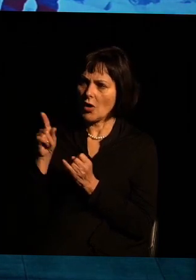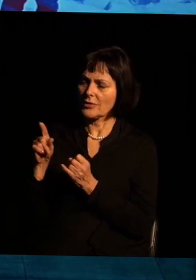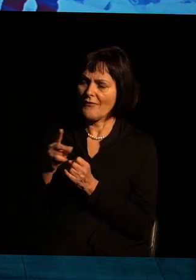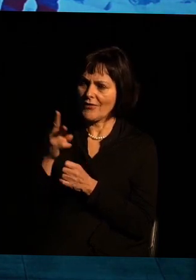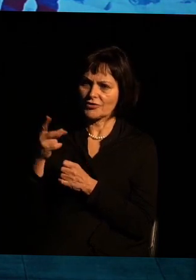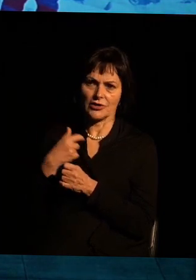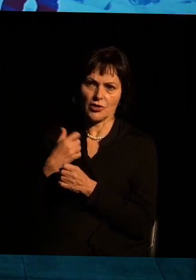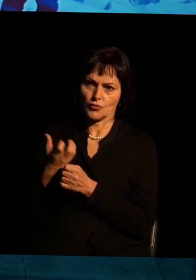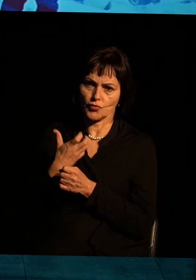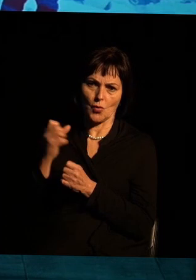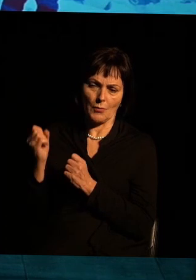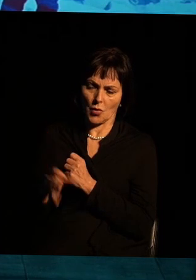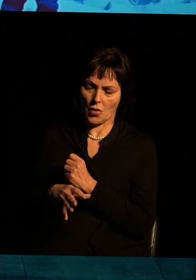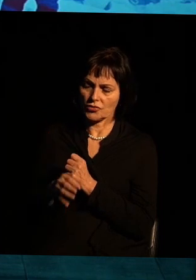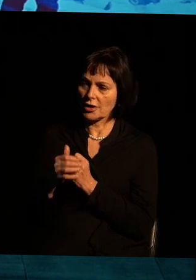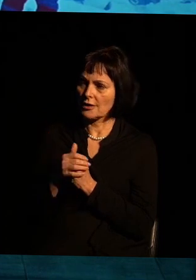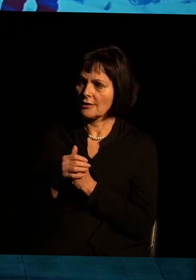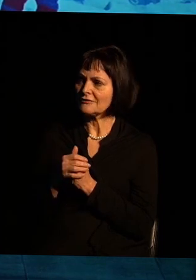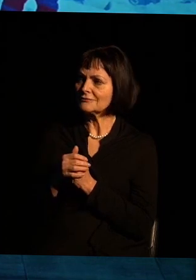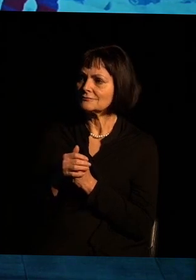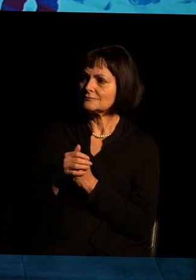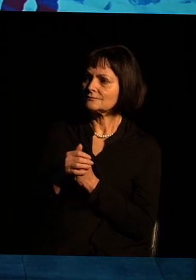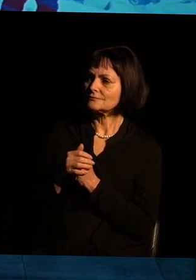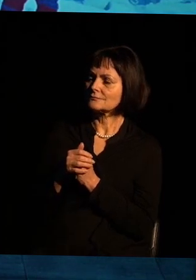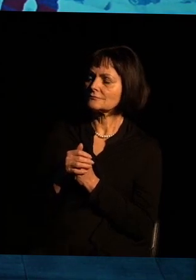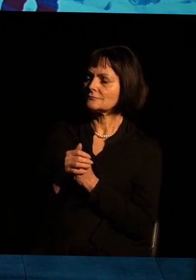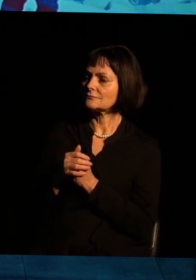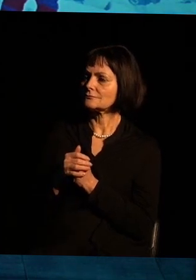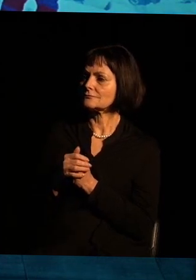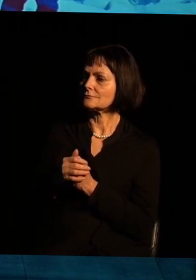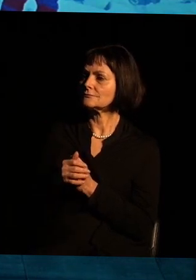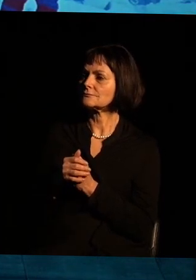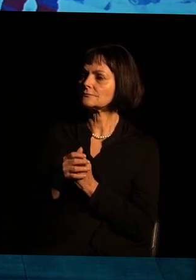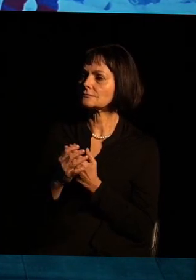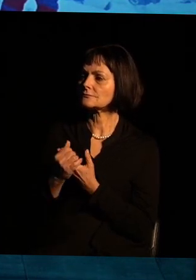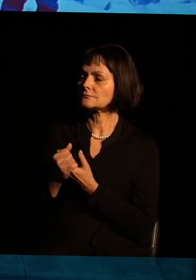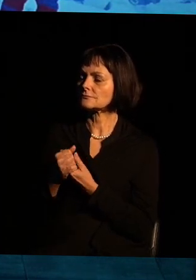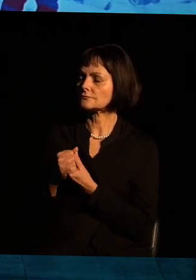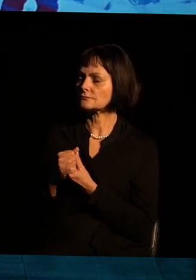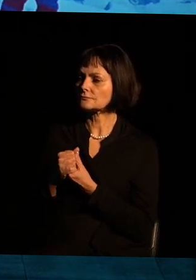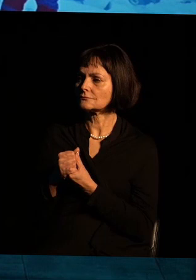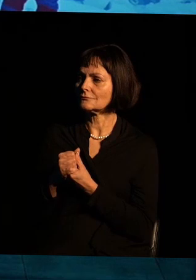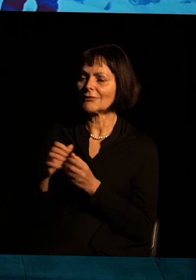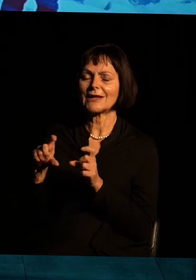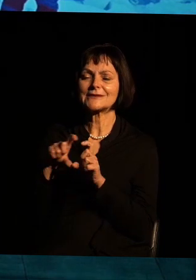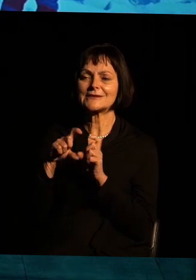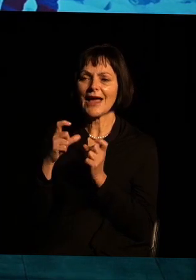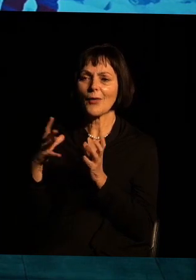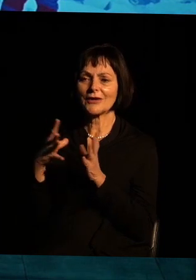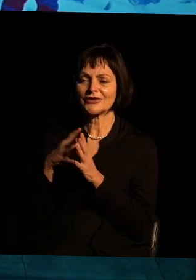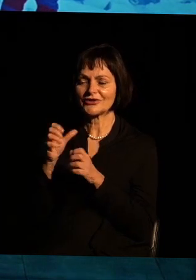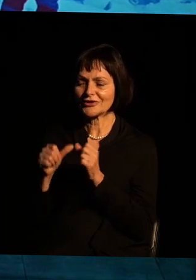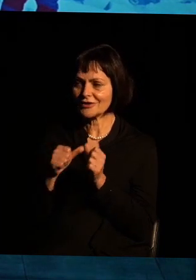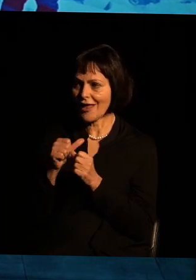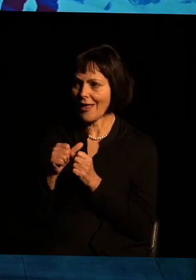nie czułem się gorzej, bo tam Piasecki, Wróż chodzili, Bożyk, prawda, bym był w tym zespole. No i przez całe 10